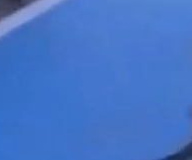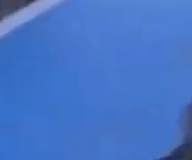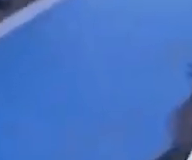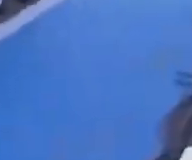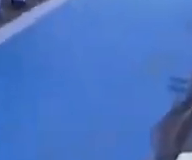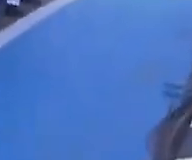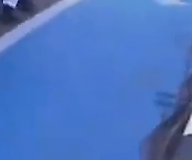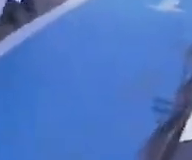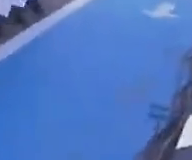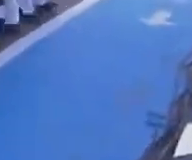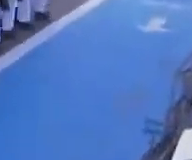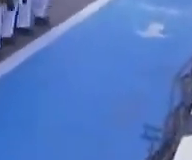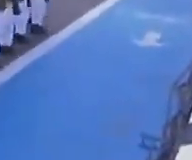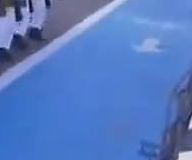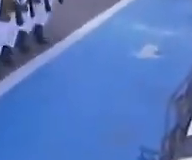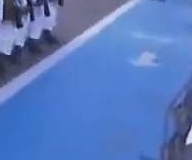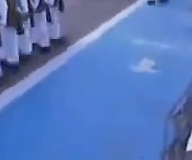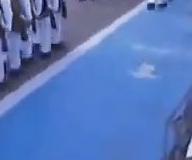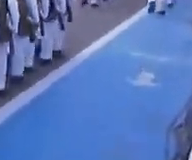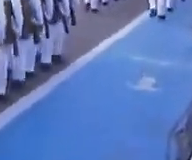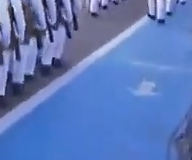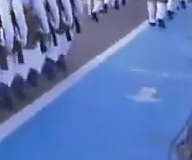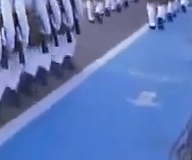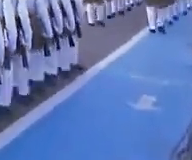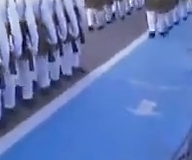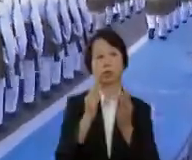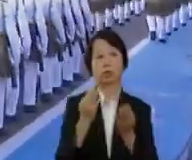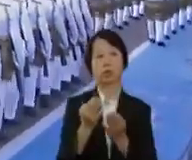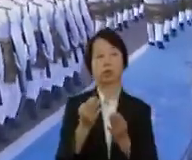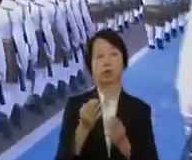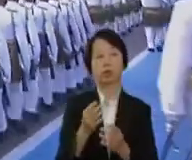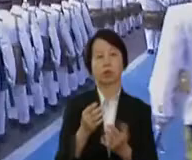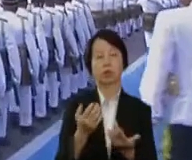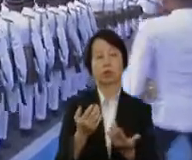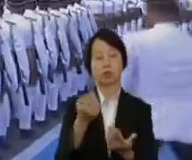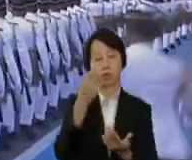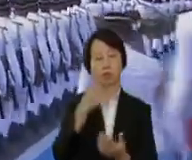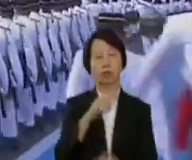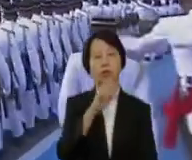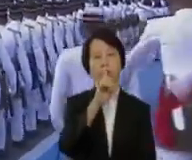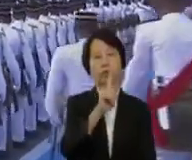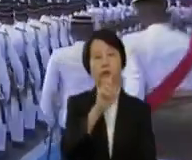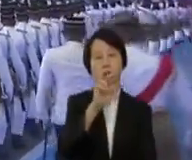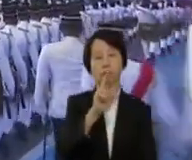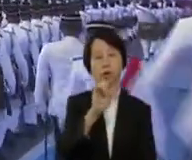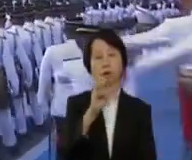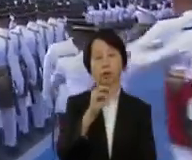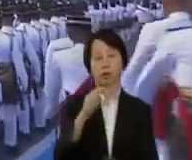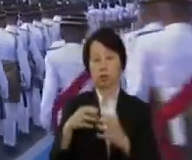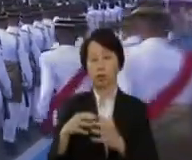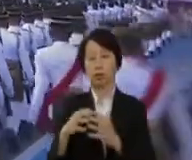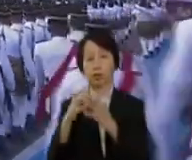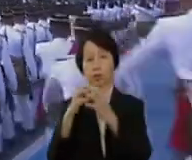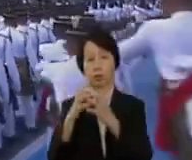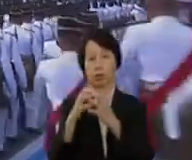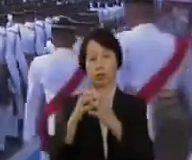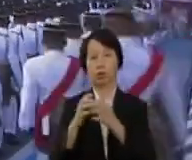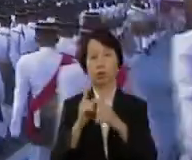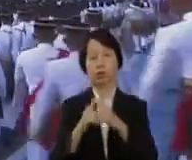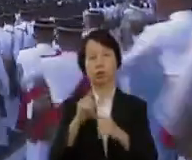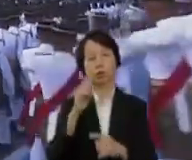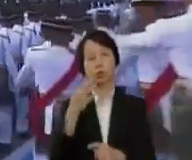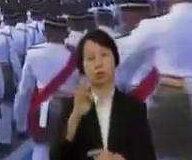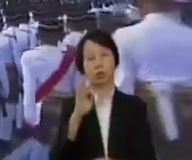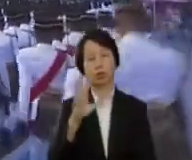Sebagai 1RAMD adalah Batalion Infanteri Istiadat. 1RAMD ditubuhkan pada